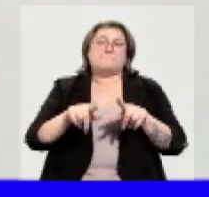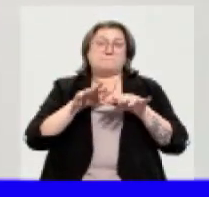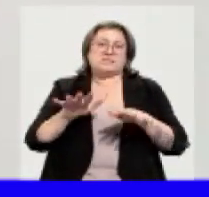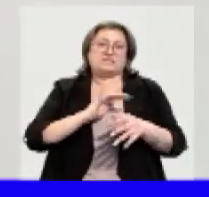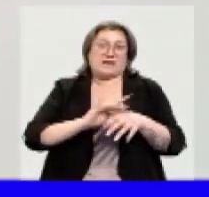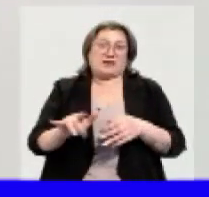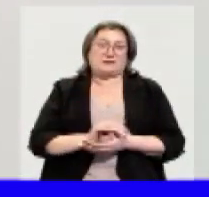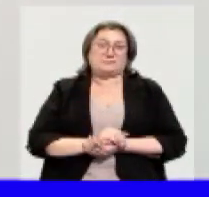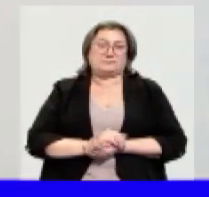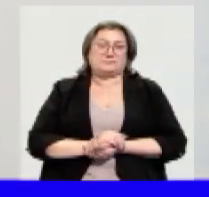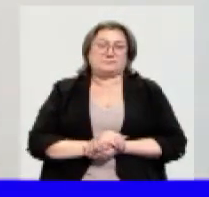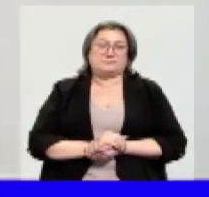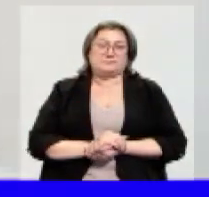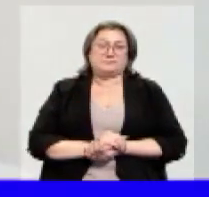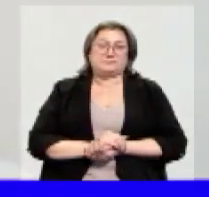быстрее.